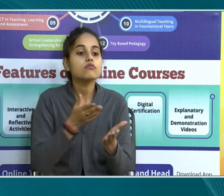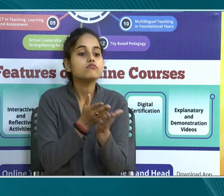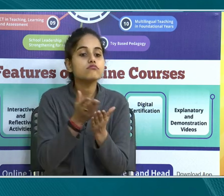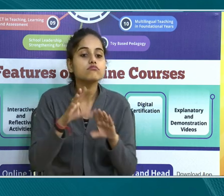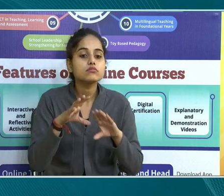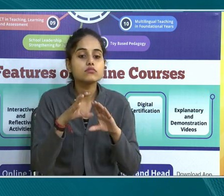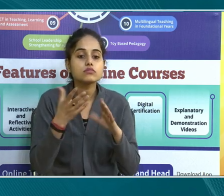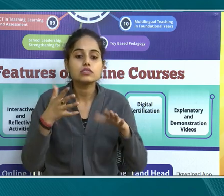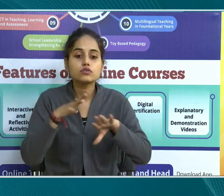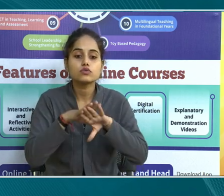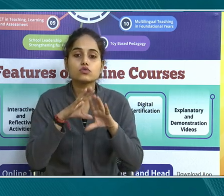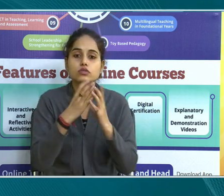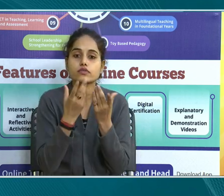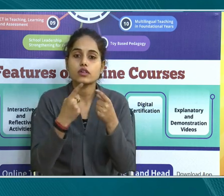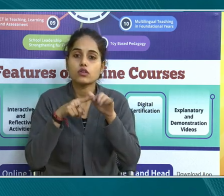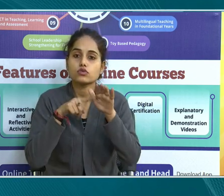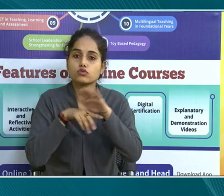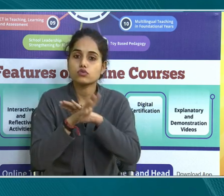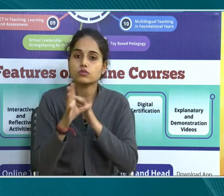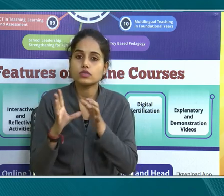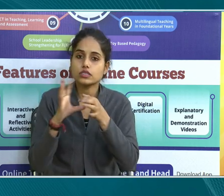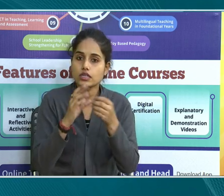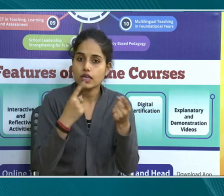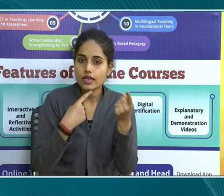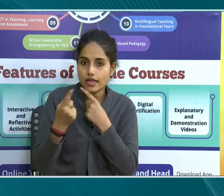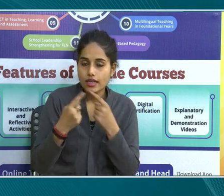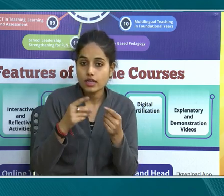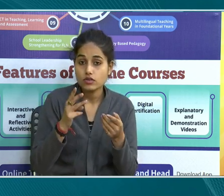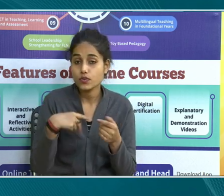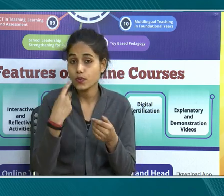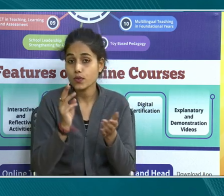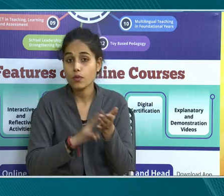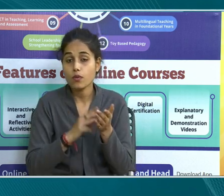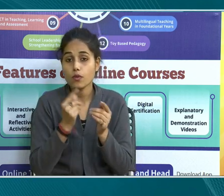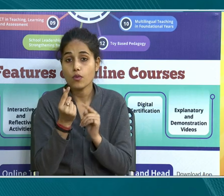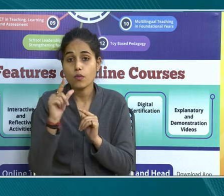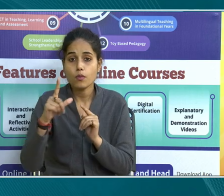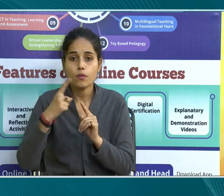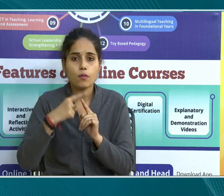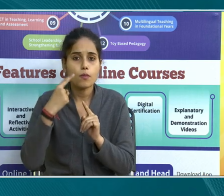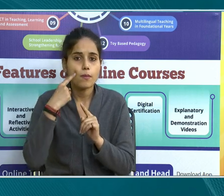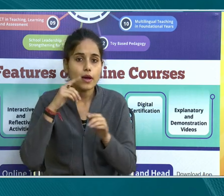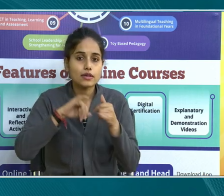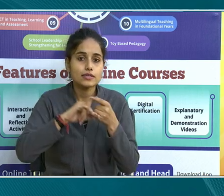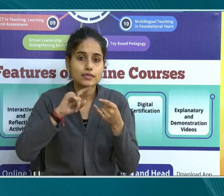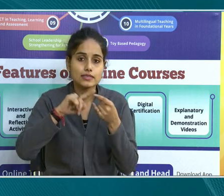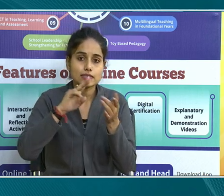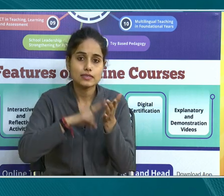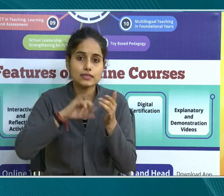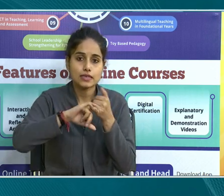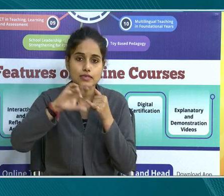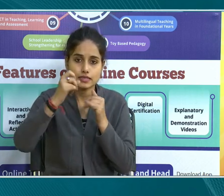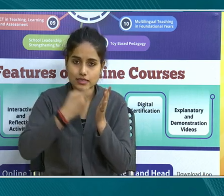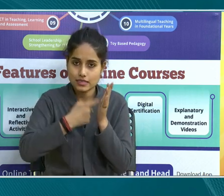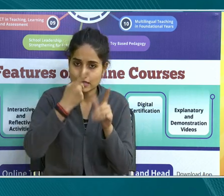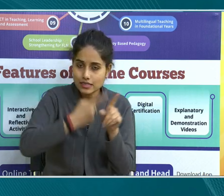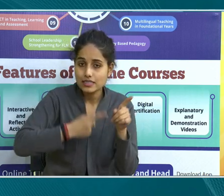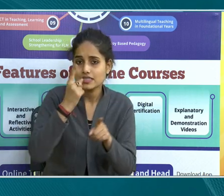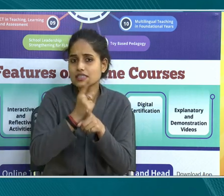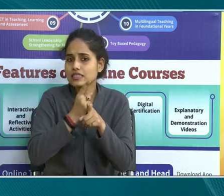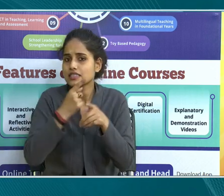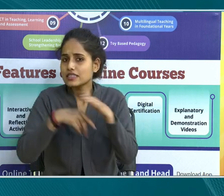तो उन diverse बच्चों को cater करने के लिए multi-sensory teaching बहुत important है इसमें हम audio mode use करते